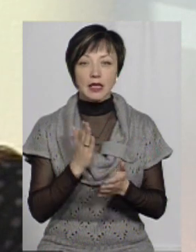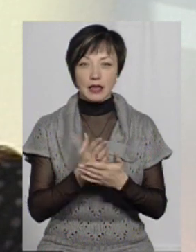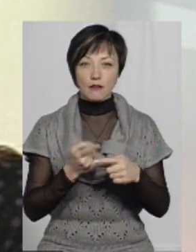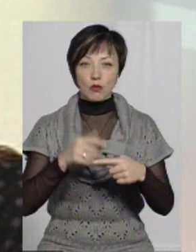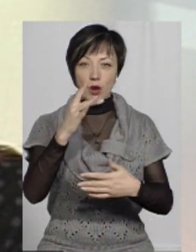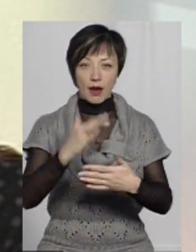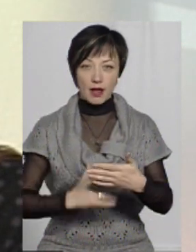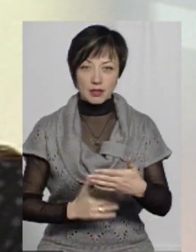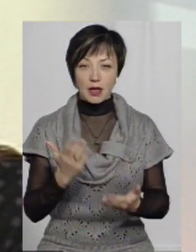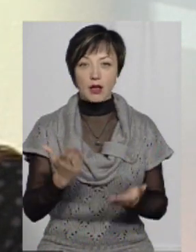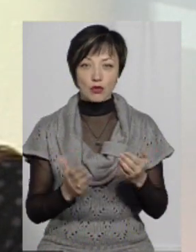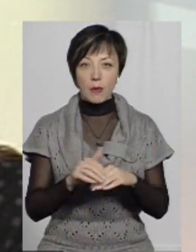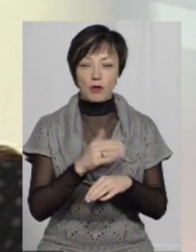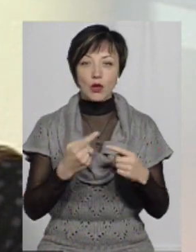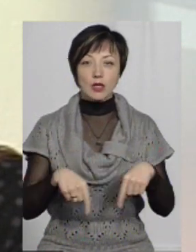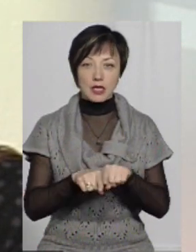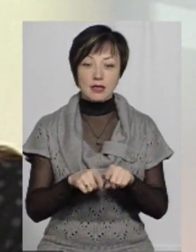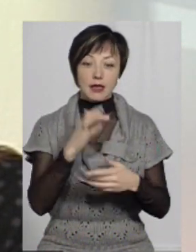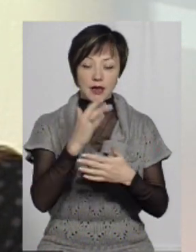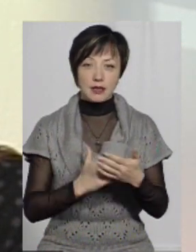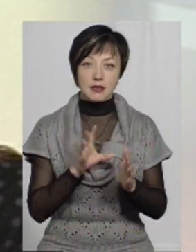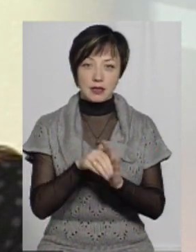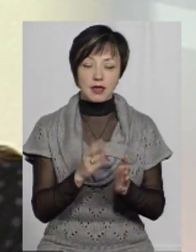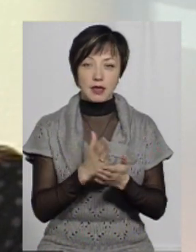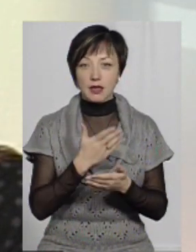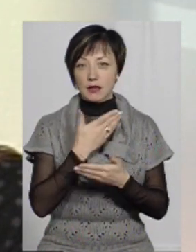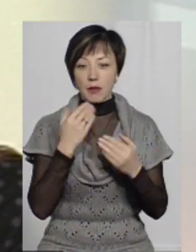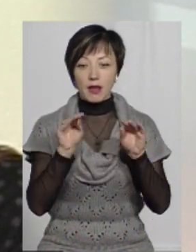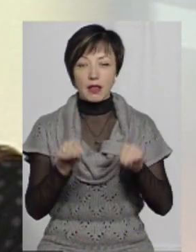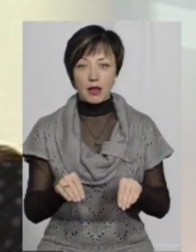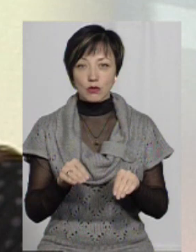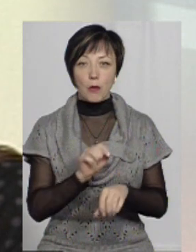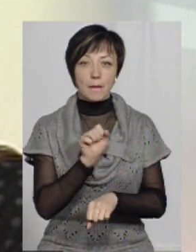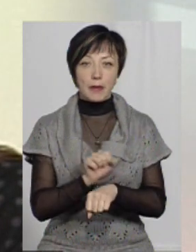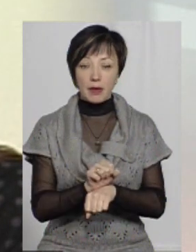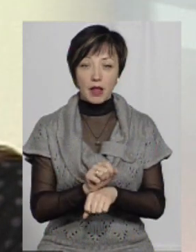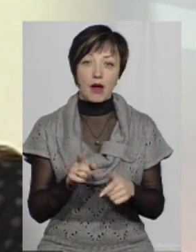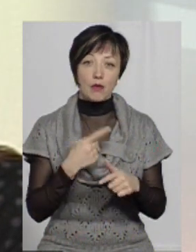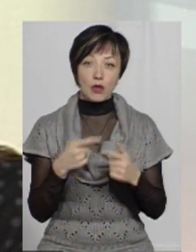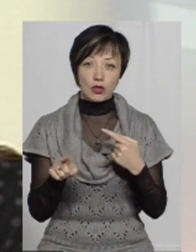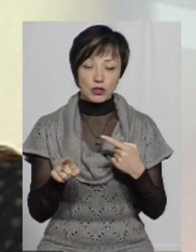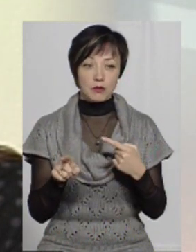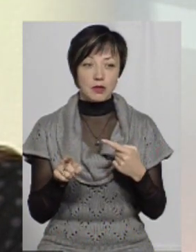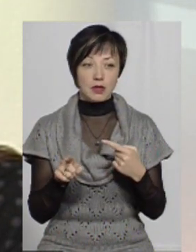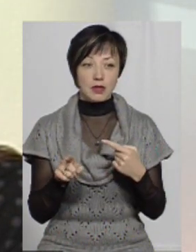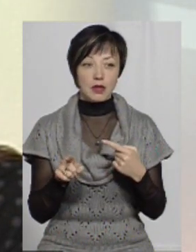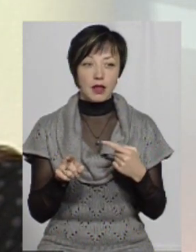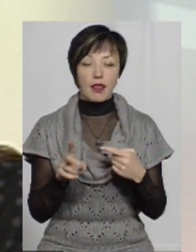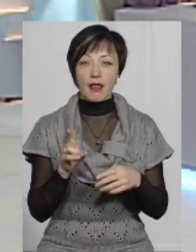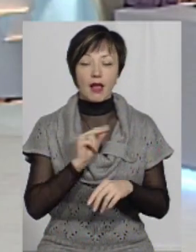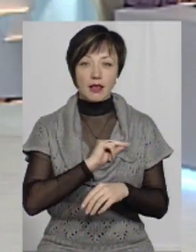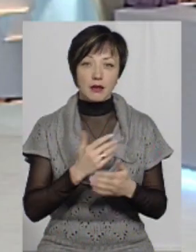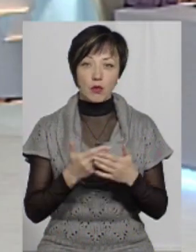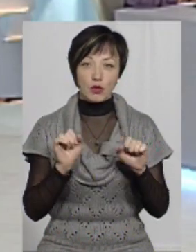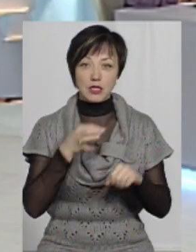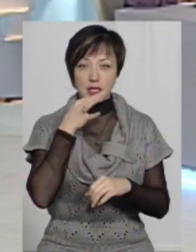є в цьому реєстрі. Тобто, якщо благодійна організація є в цьому реєстрі і там немає даних про те, що вона припинена або іншим чином якось не діє,